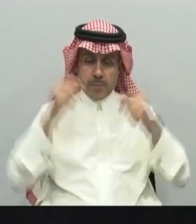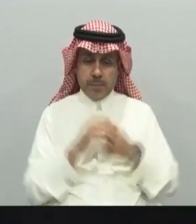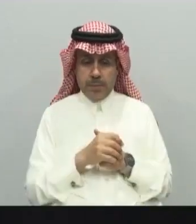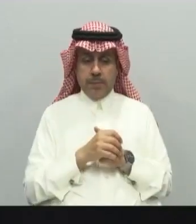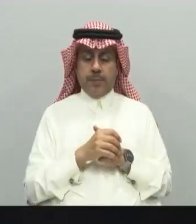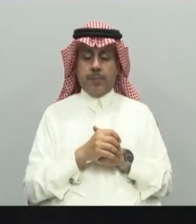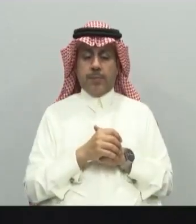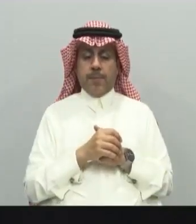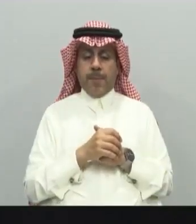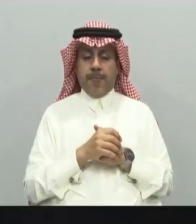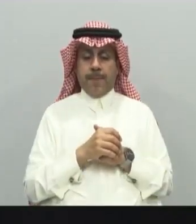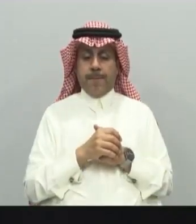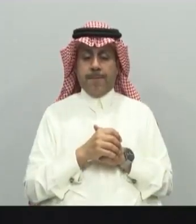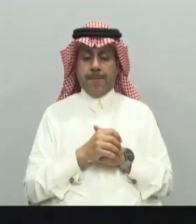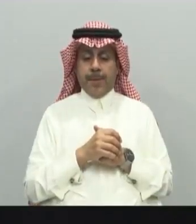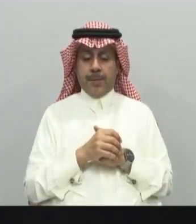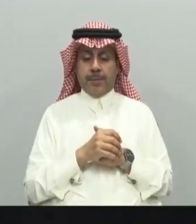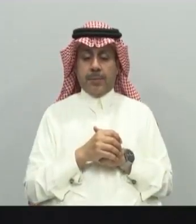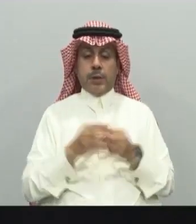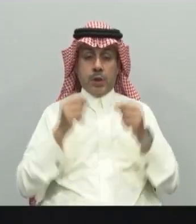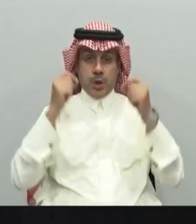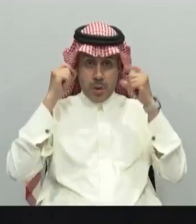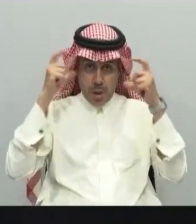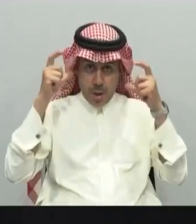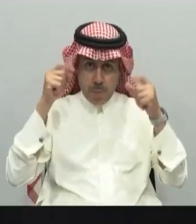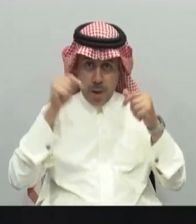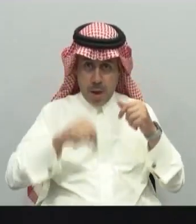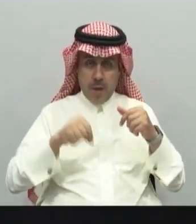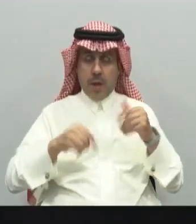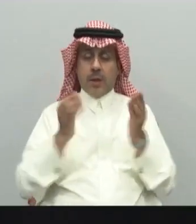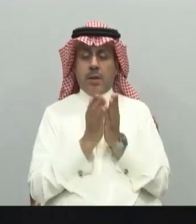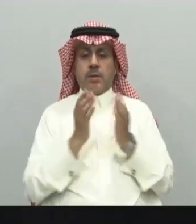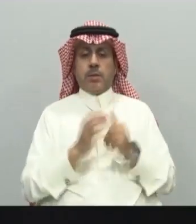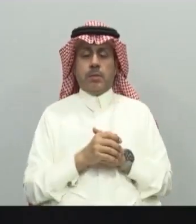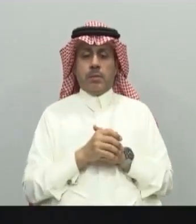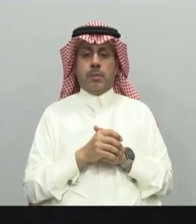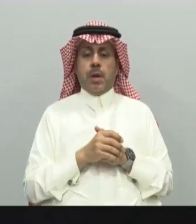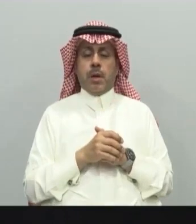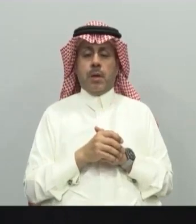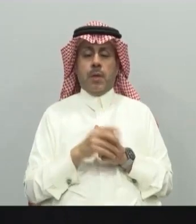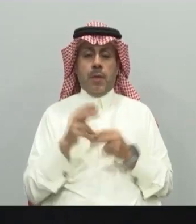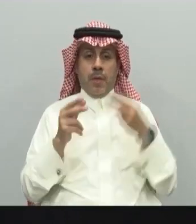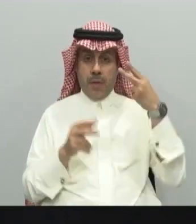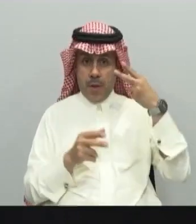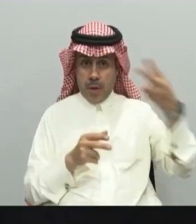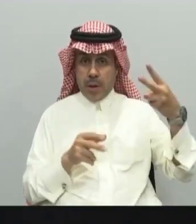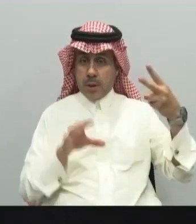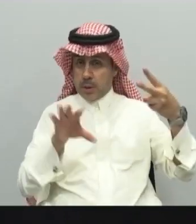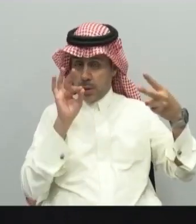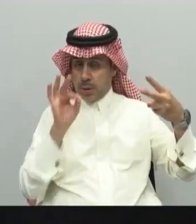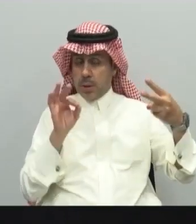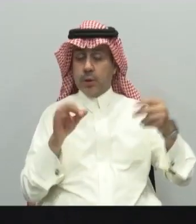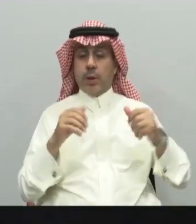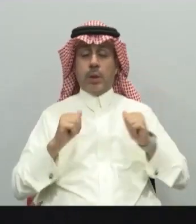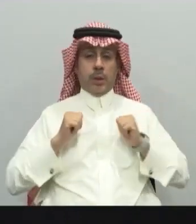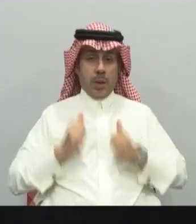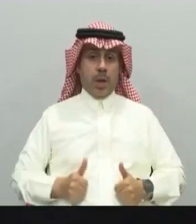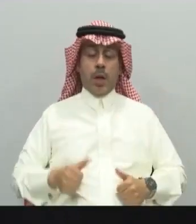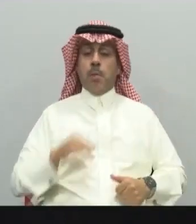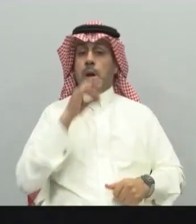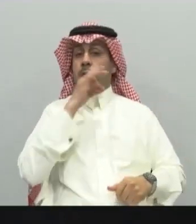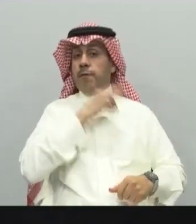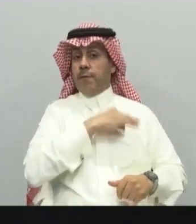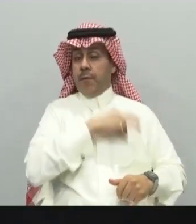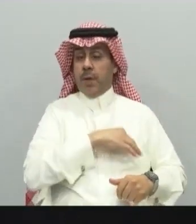الله تعالى يتسنى له استيعاب هذا الدرس ايضا الاهداف ان يستنتج الطالب الحكمه من